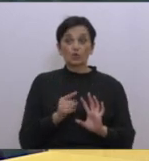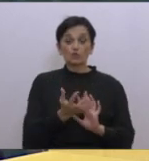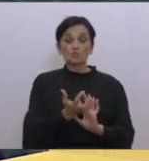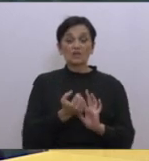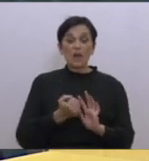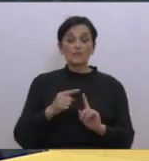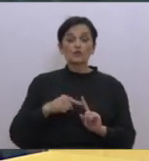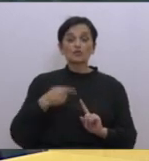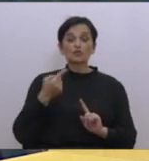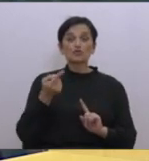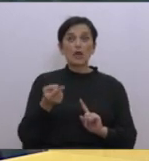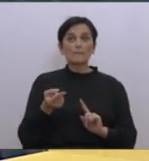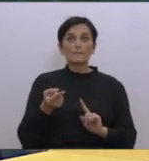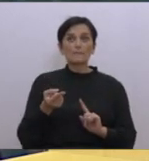შემდეგ